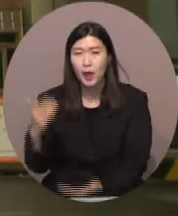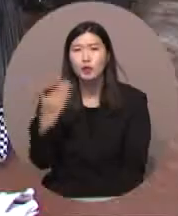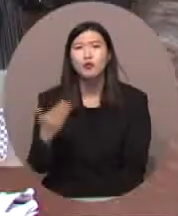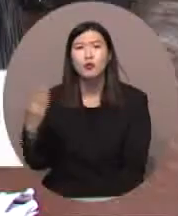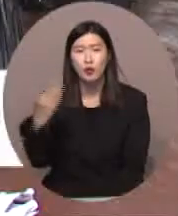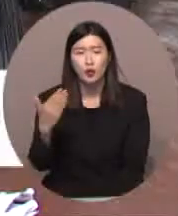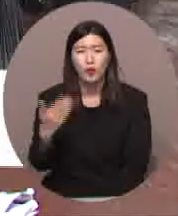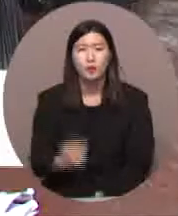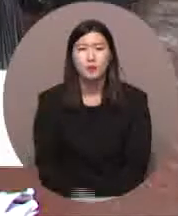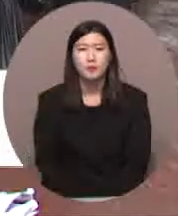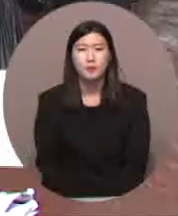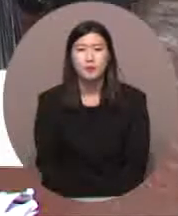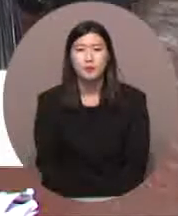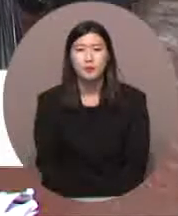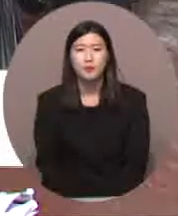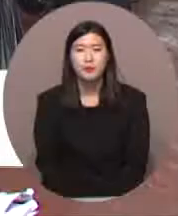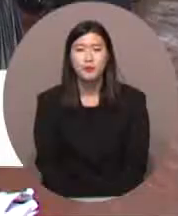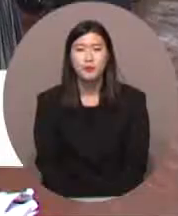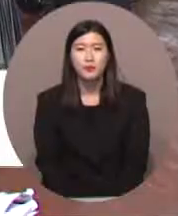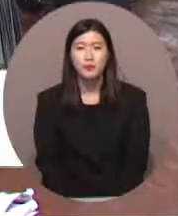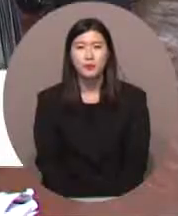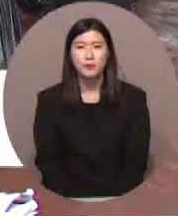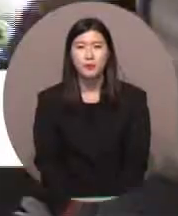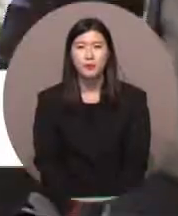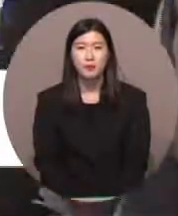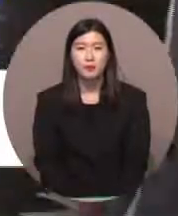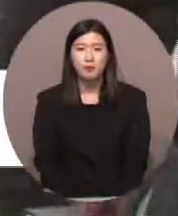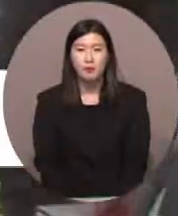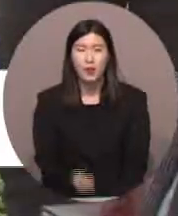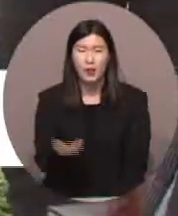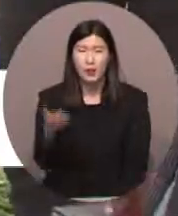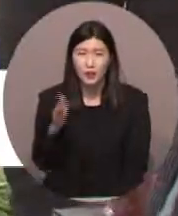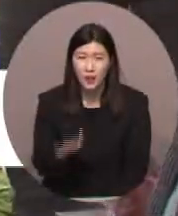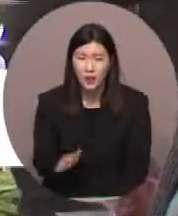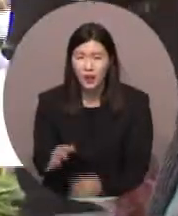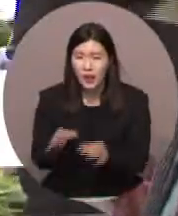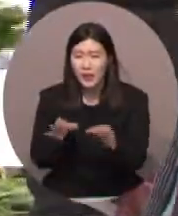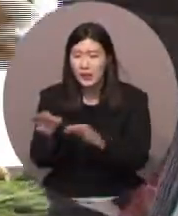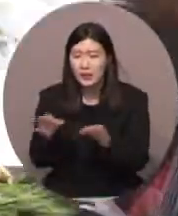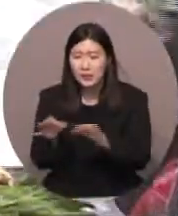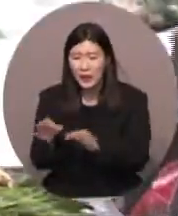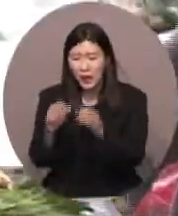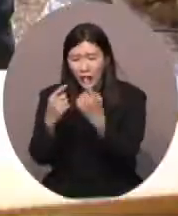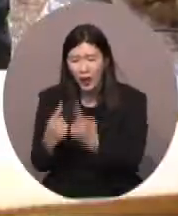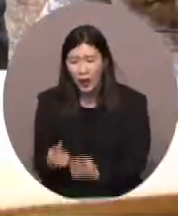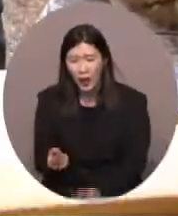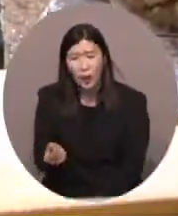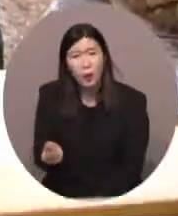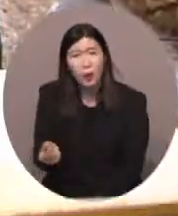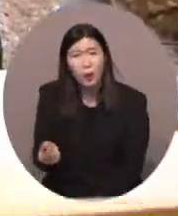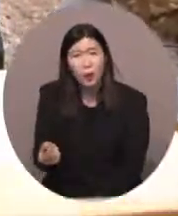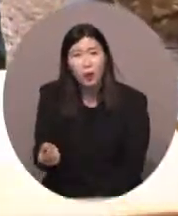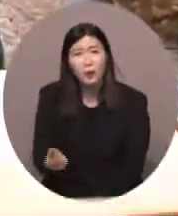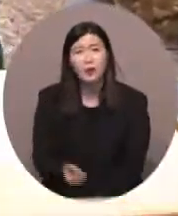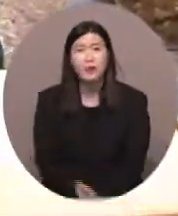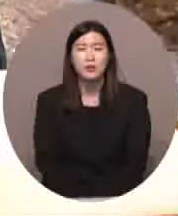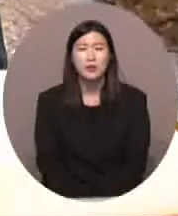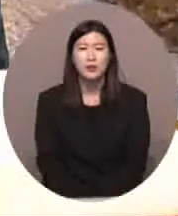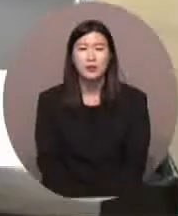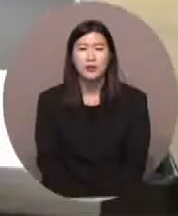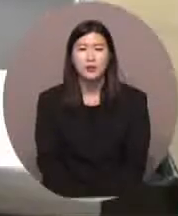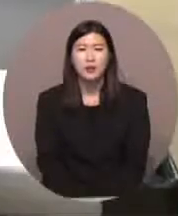원 한도에서 30%를 할인받을 수 있습니다. 하지만 전통시장에서 이 할인을 챙기는 소비자는 많지